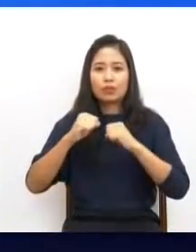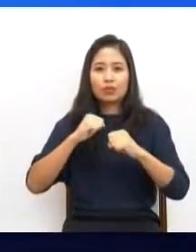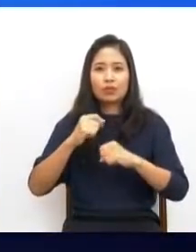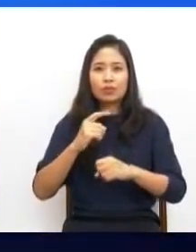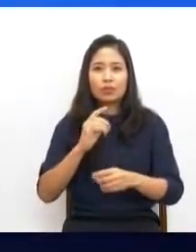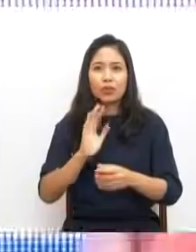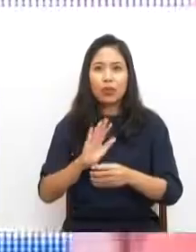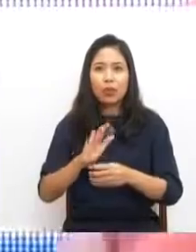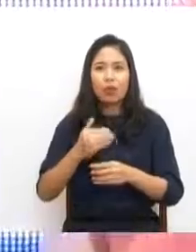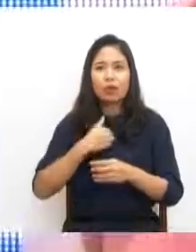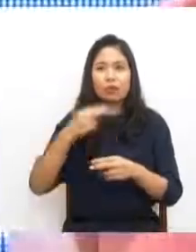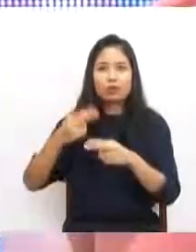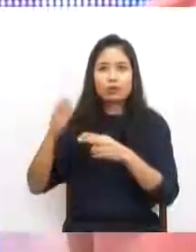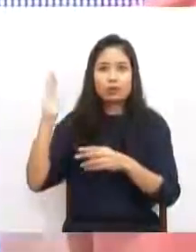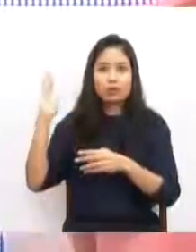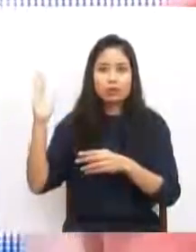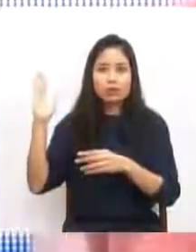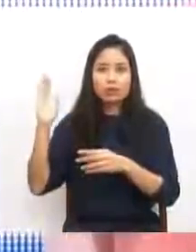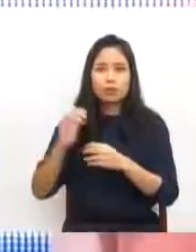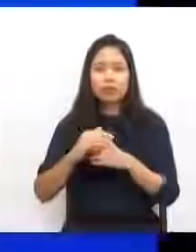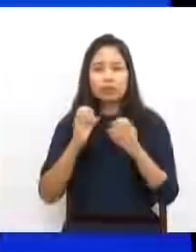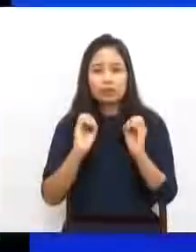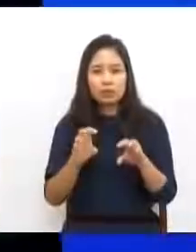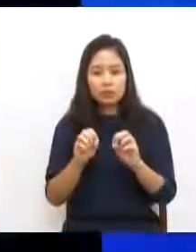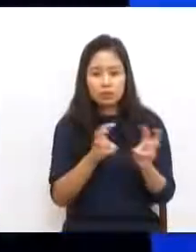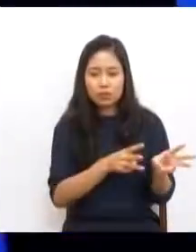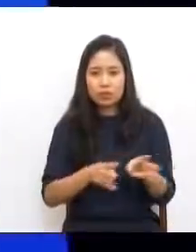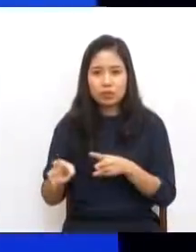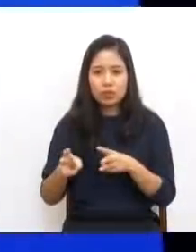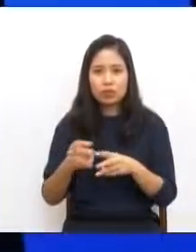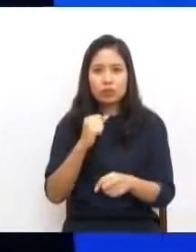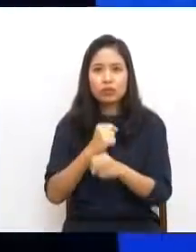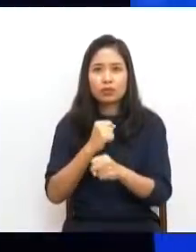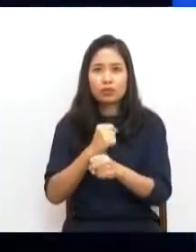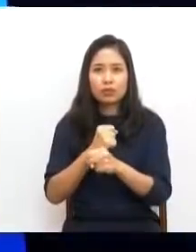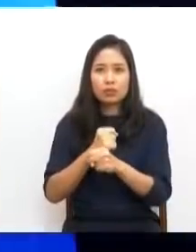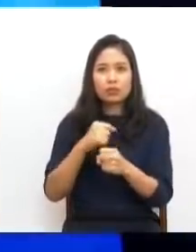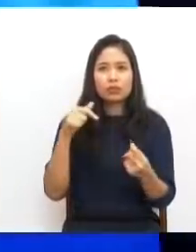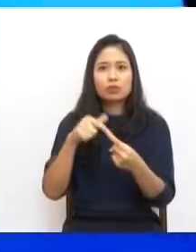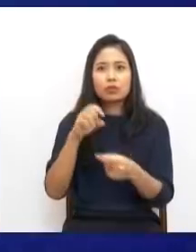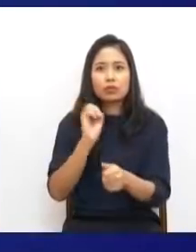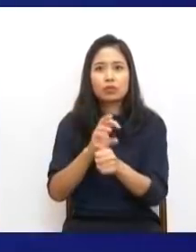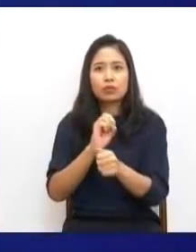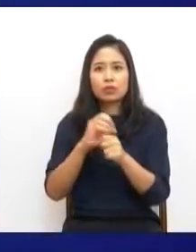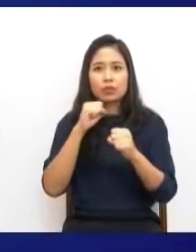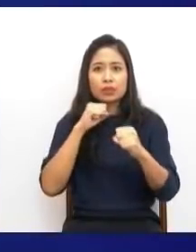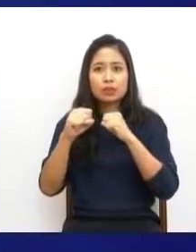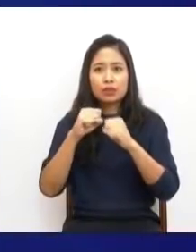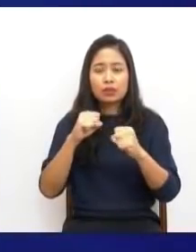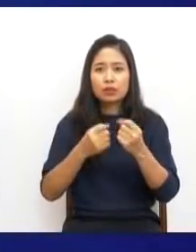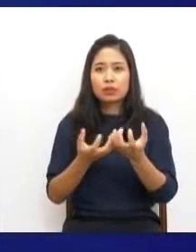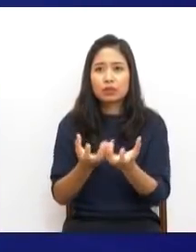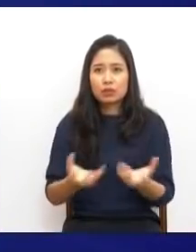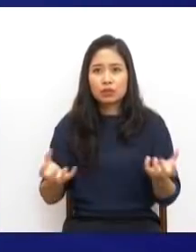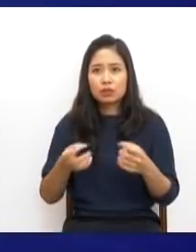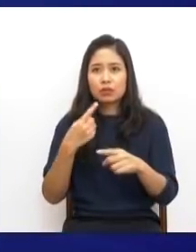ยาตรีคุณประภามาช่วยสอนวิธีการใช้งานและก็ยังมีการทดลองเล่นผ่านแอปพลิเคชันกันสดๆอีกด้วยและอันดับที่หนึ่